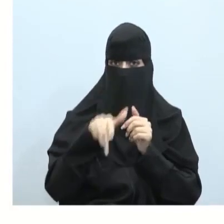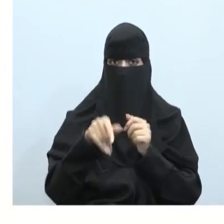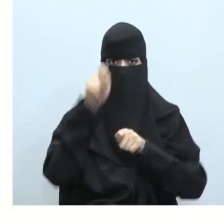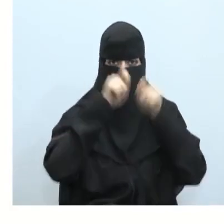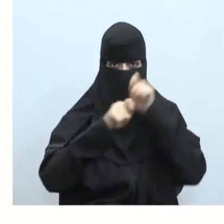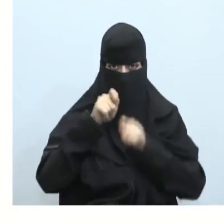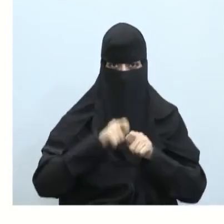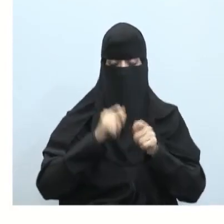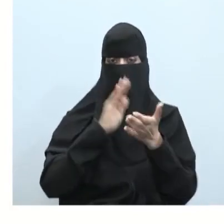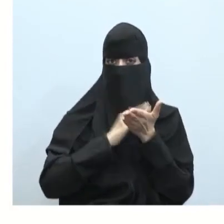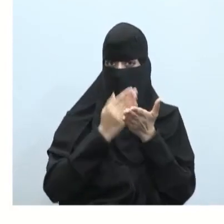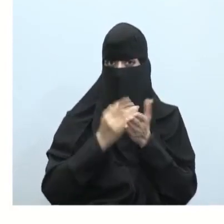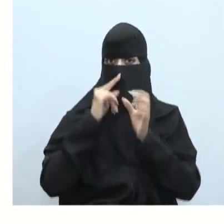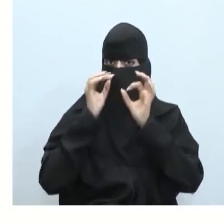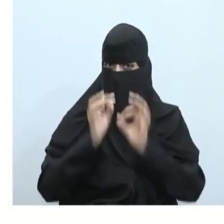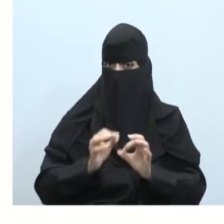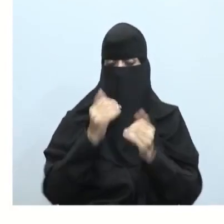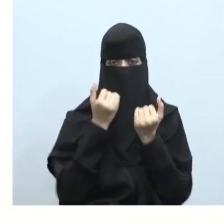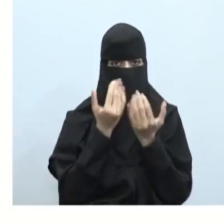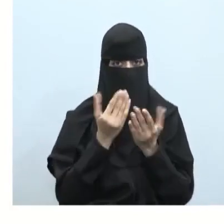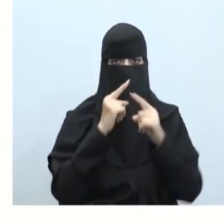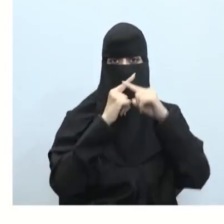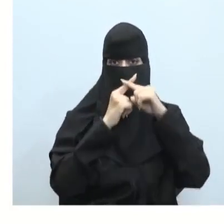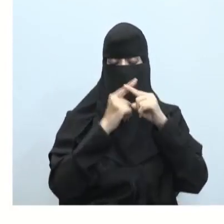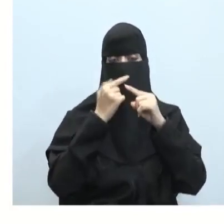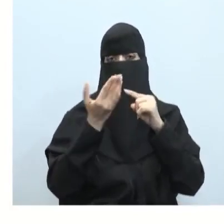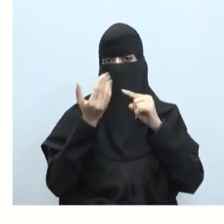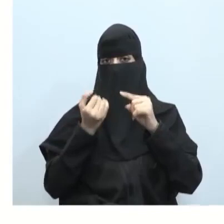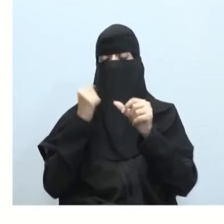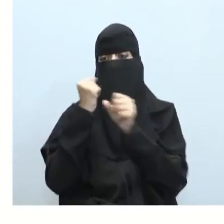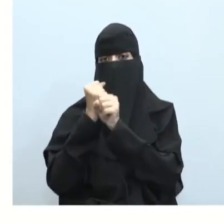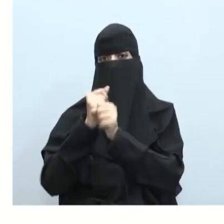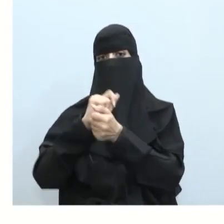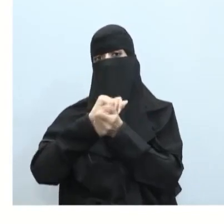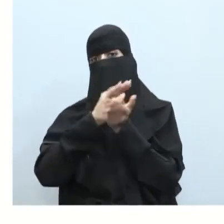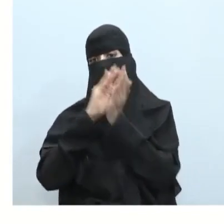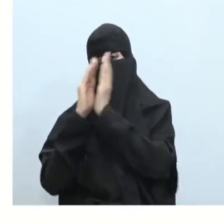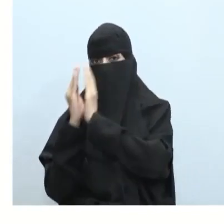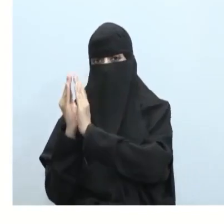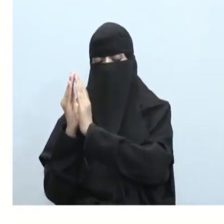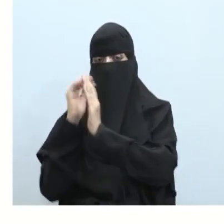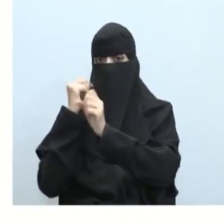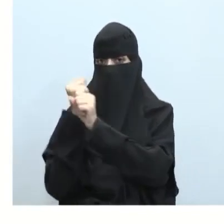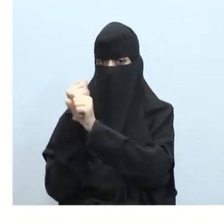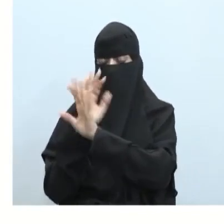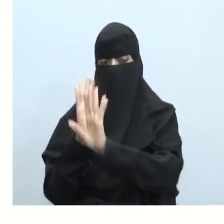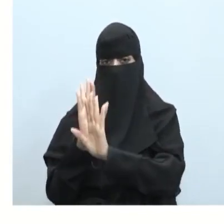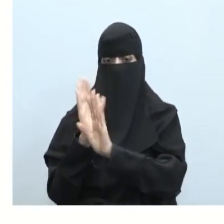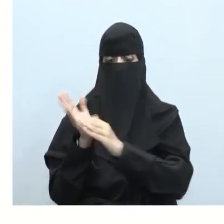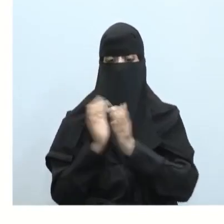الترجمه يتاكد من عدم وجود اخطاء قبل ان يقوم بتنفيذ الملف التشغيلي او الملف